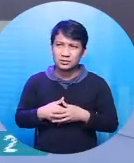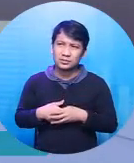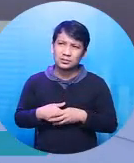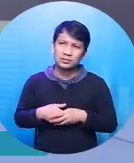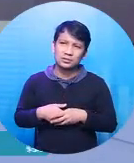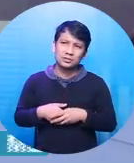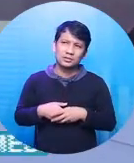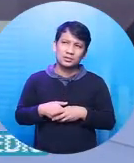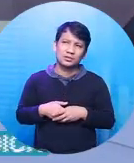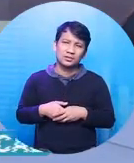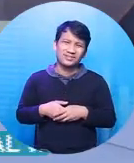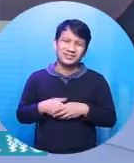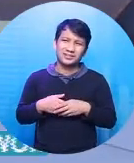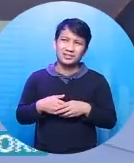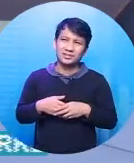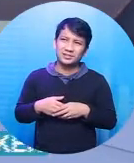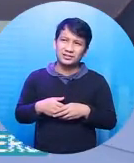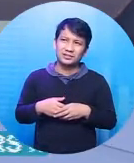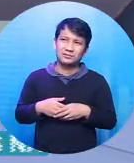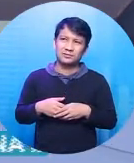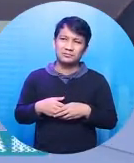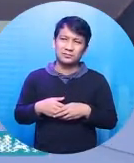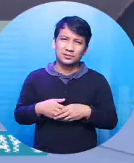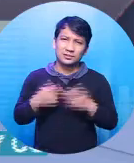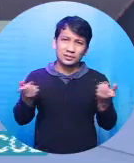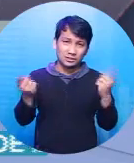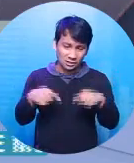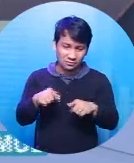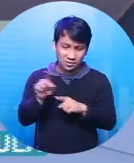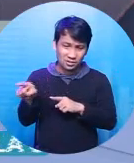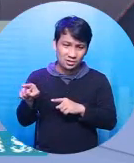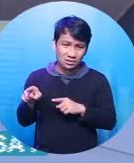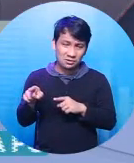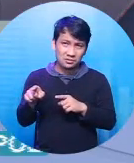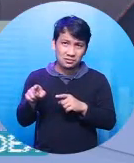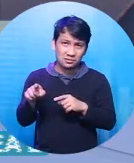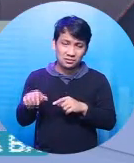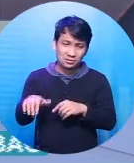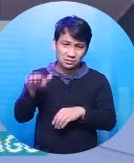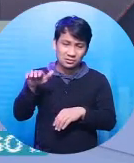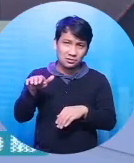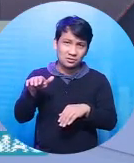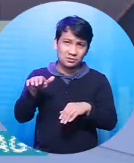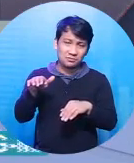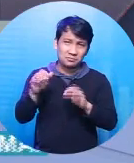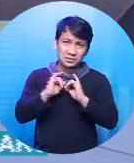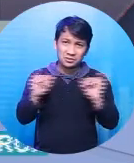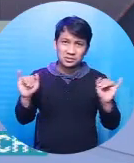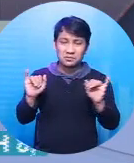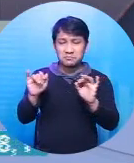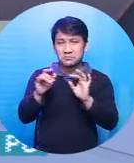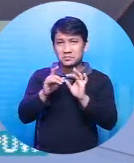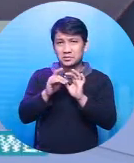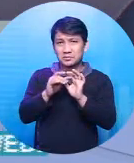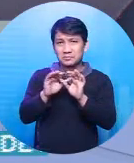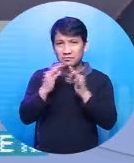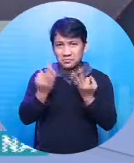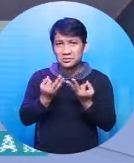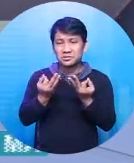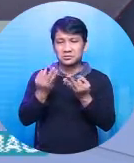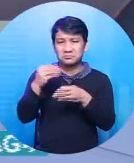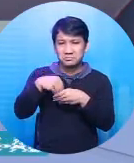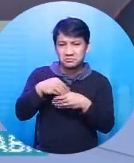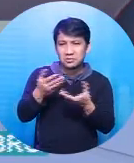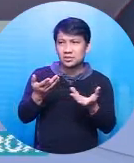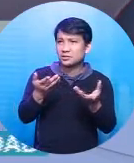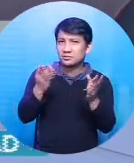po kasi yung mga ganyan pong klase na pangyayari, yung mga incestuous relationship, may mga pagkakataon na talagang